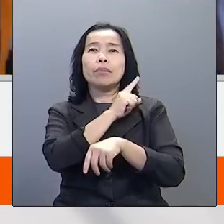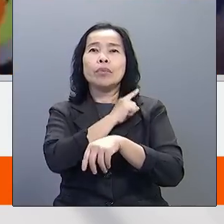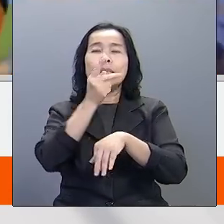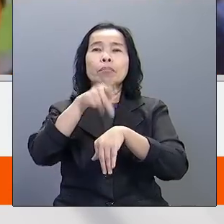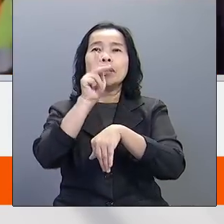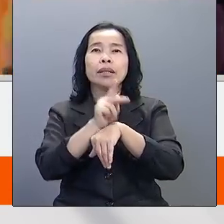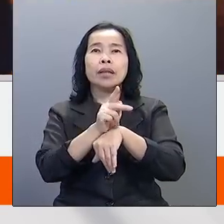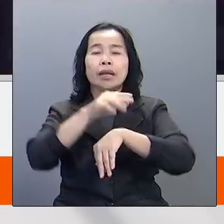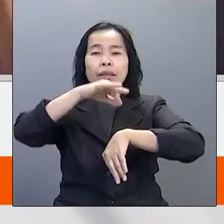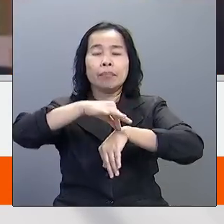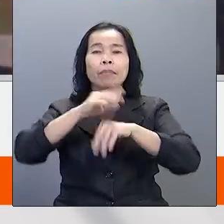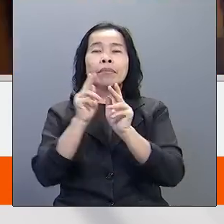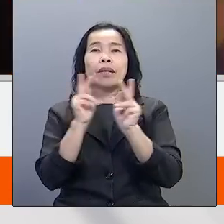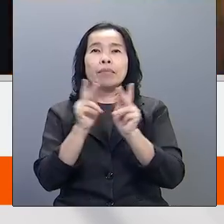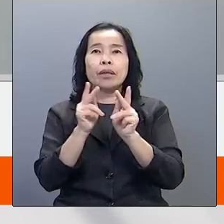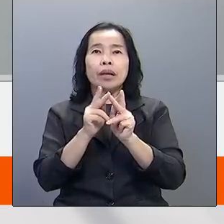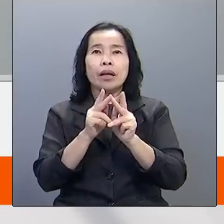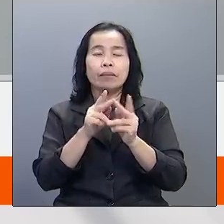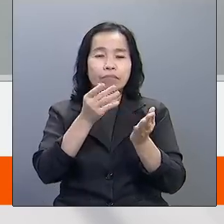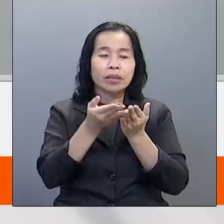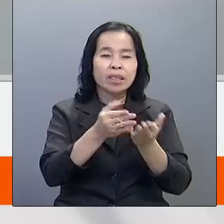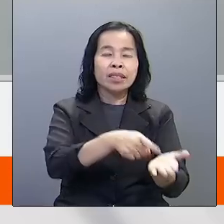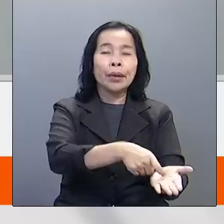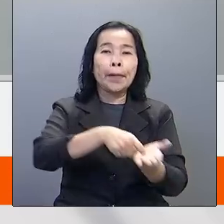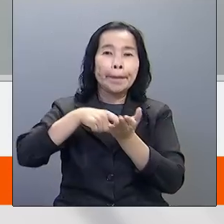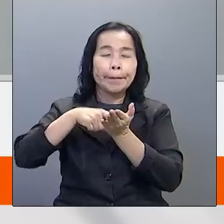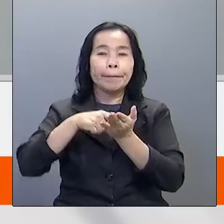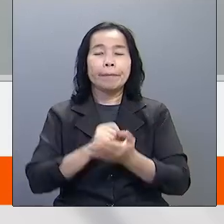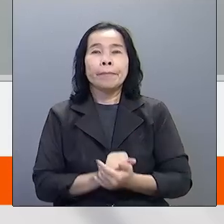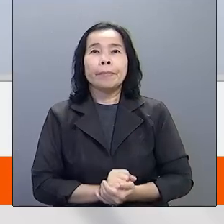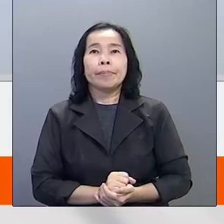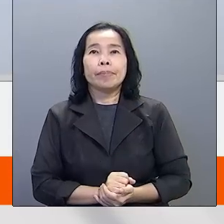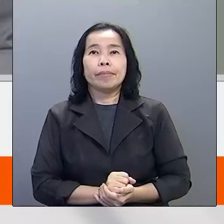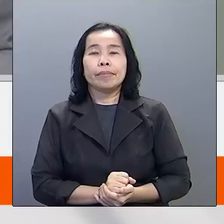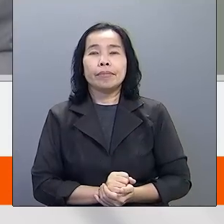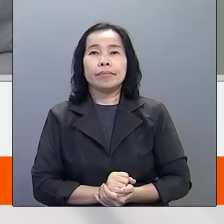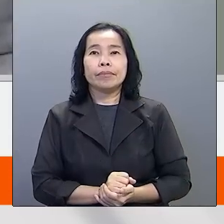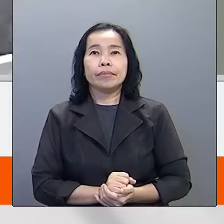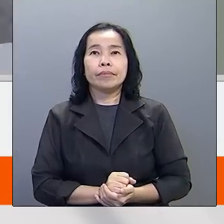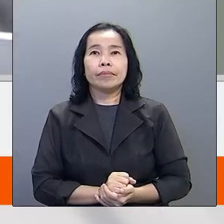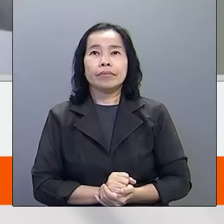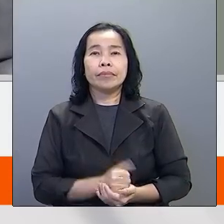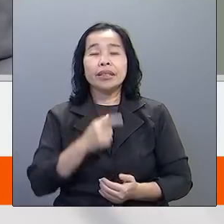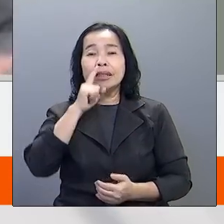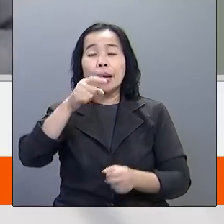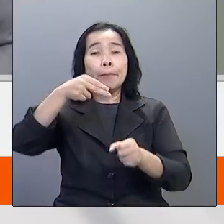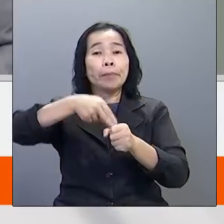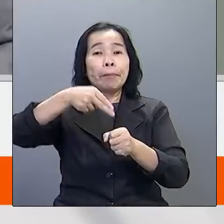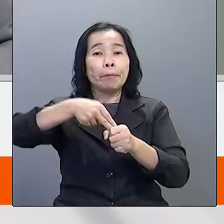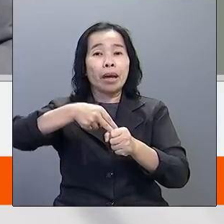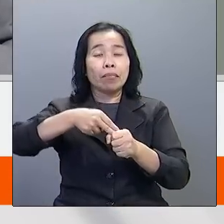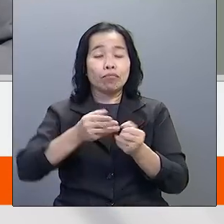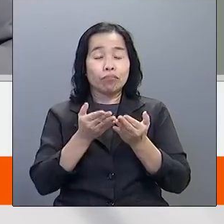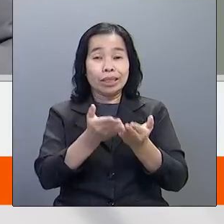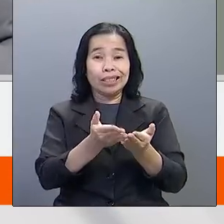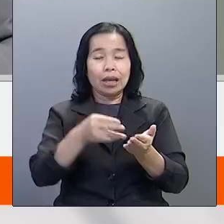การเพื่อดำเนินการในการกู้เรือต่อไปครับ ค่ะ น้ำมันคงจะทราบเลย ค่ะค่ะท่านโฆษกคะน้ำมันในเรือมีมากน้อยขนาดไหนจะ